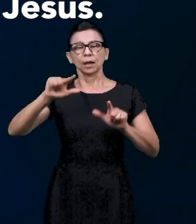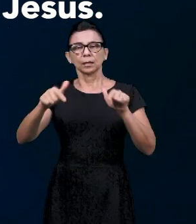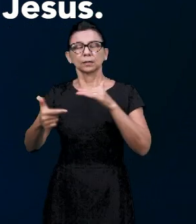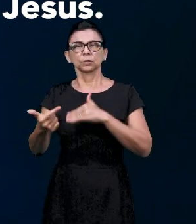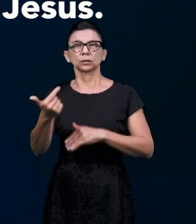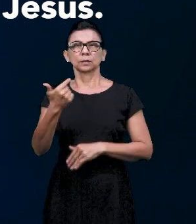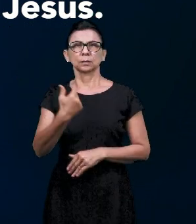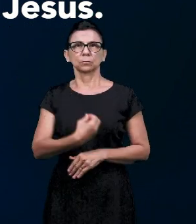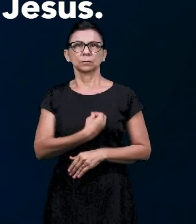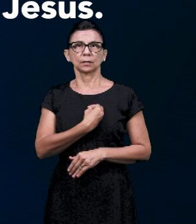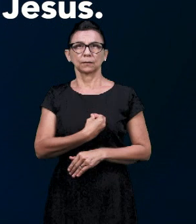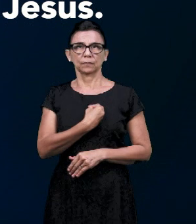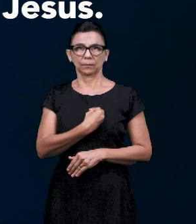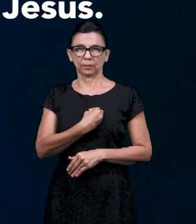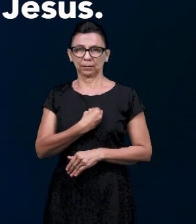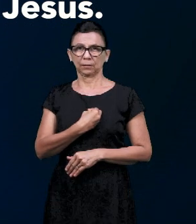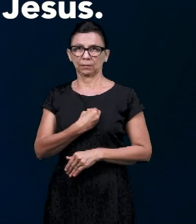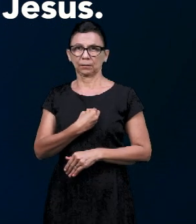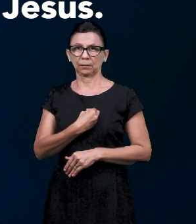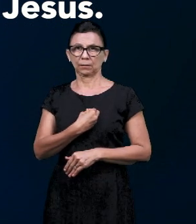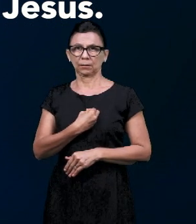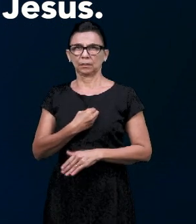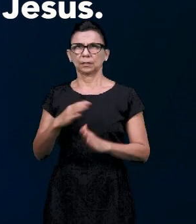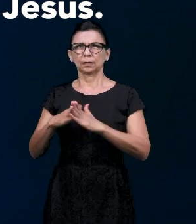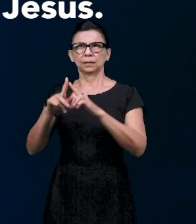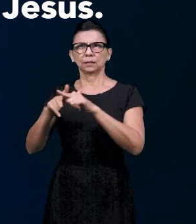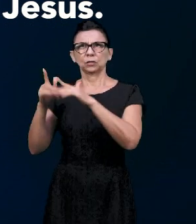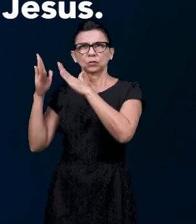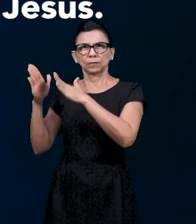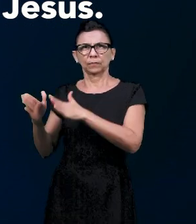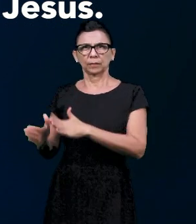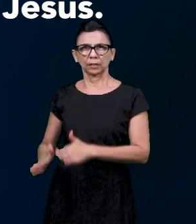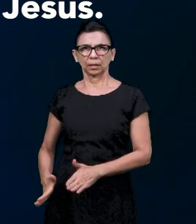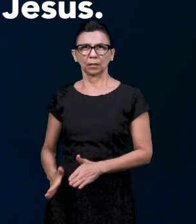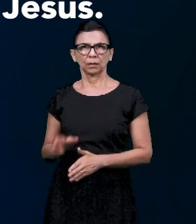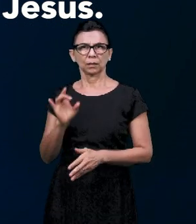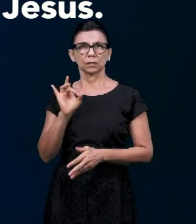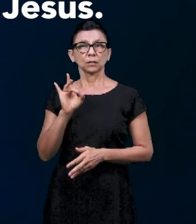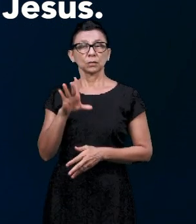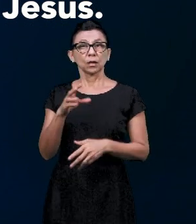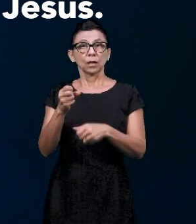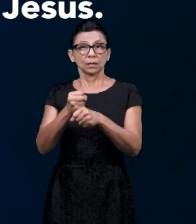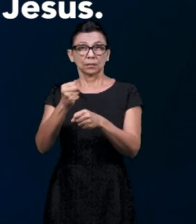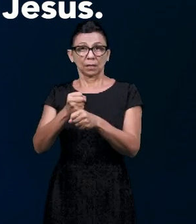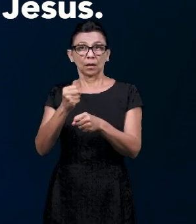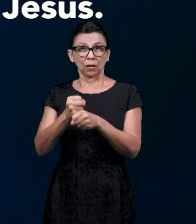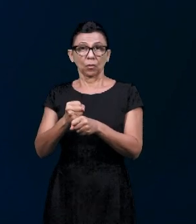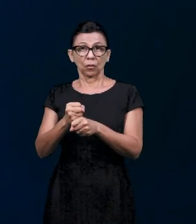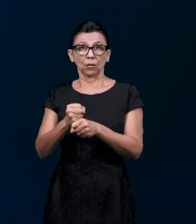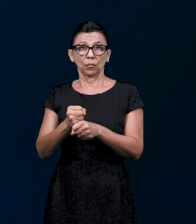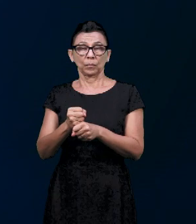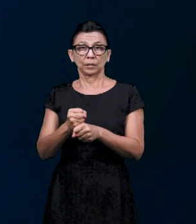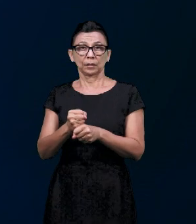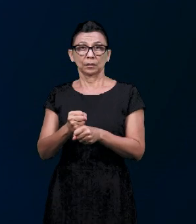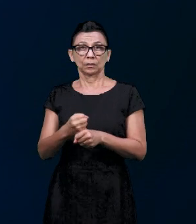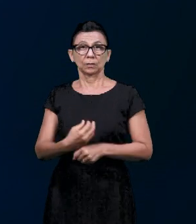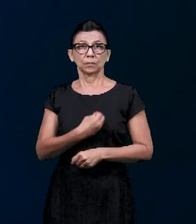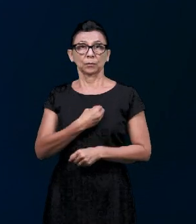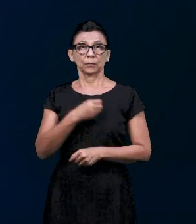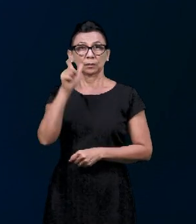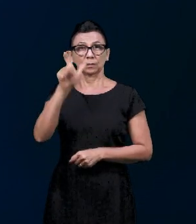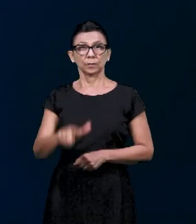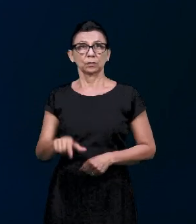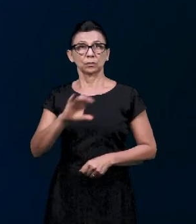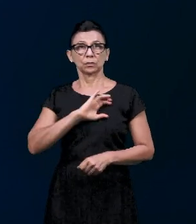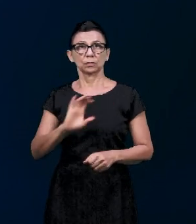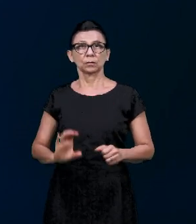ces œuvres qui nous apportent la véritable vie qu'il y a en Christ Jésus. La réponse à la question numéro 4, nous pouvons dire que l'Église de